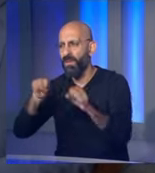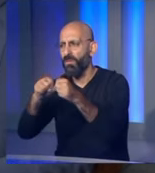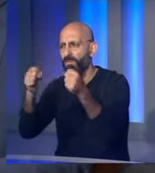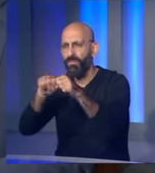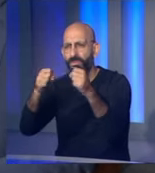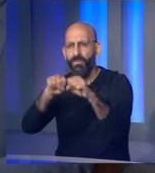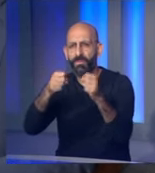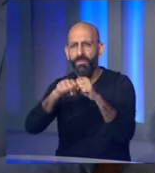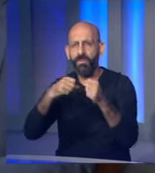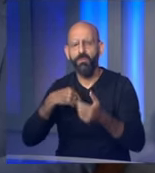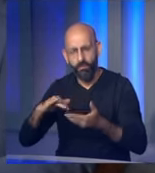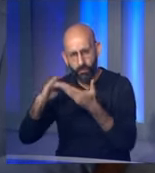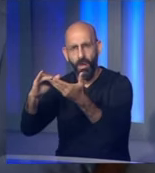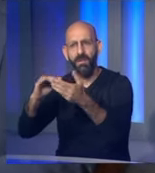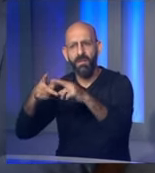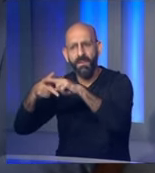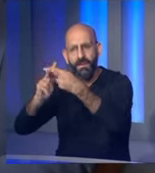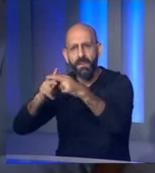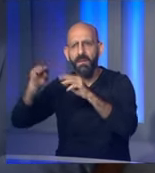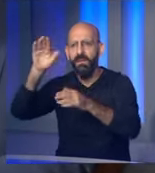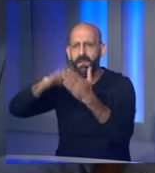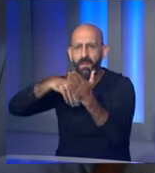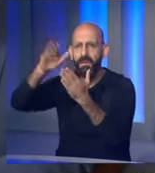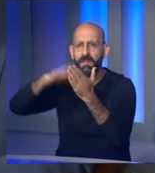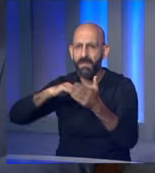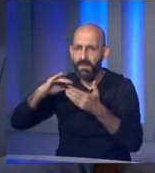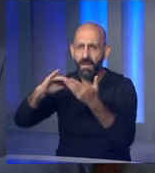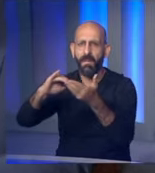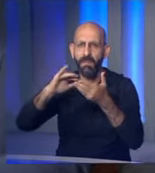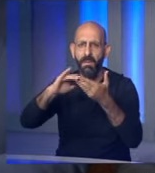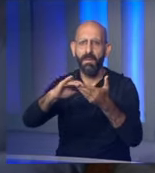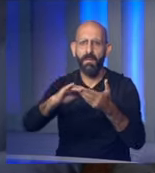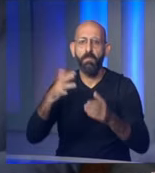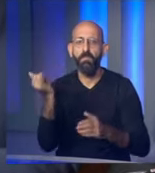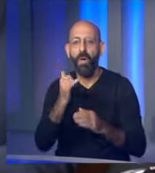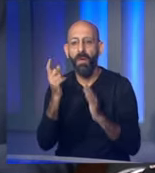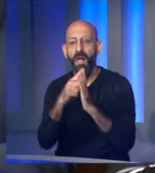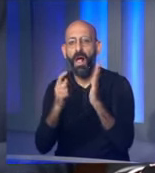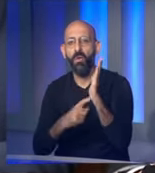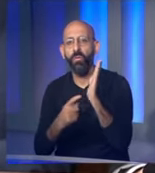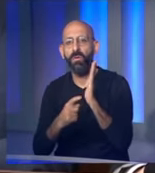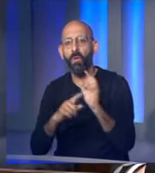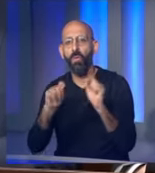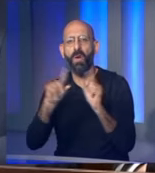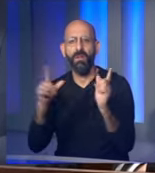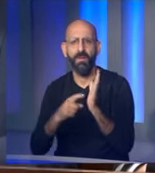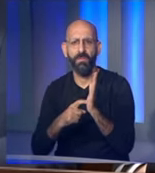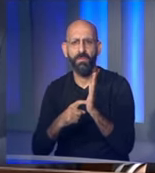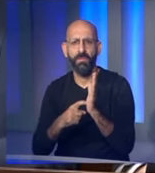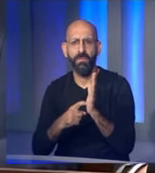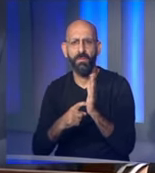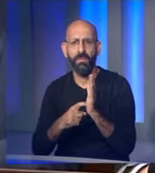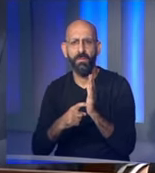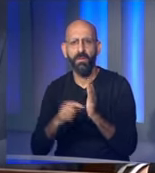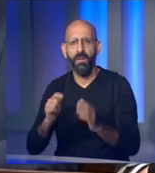للعقارات الشيوع كما لتسهيل القيام بترميم الابنيه المتضرره جراء العدوان الاسرائيلي بما